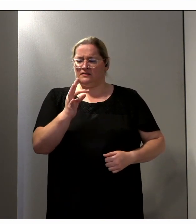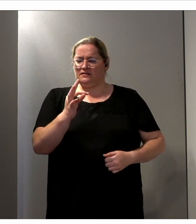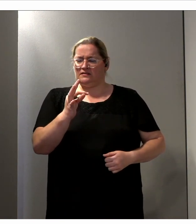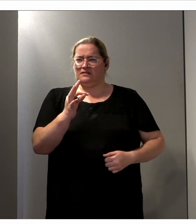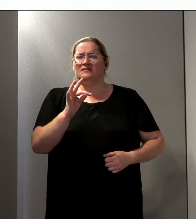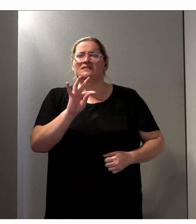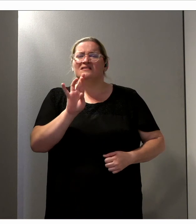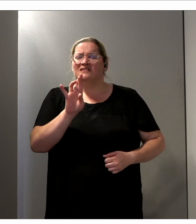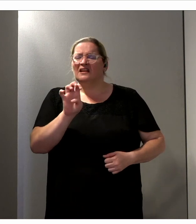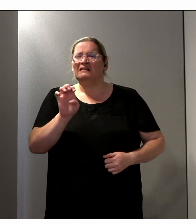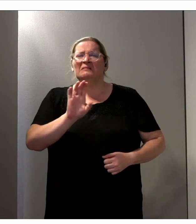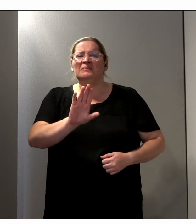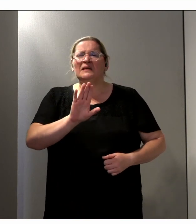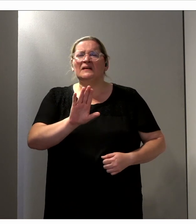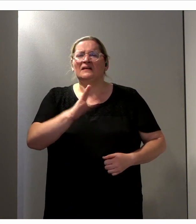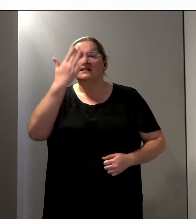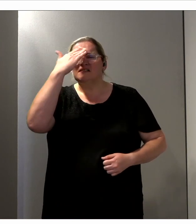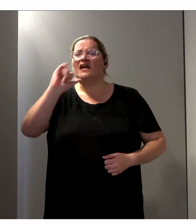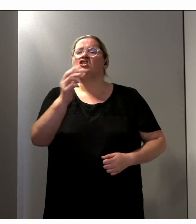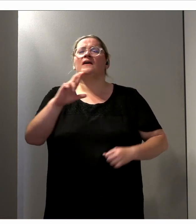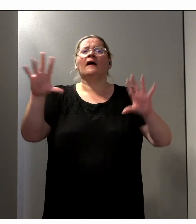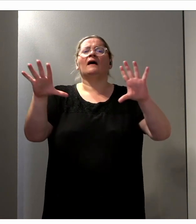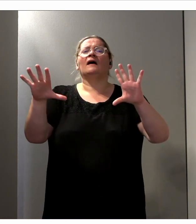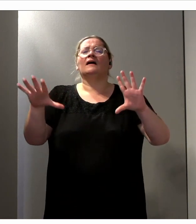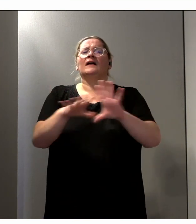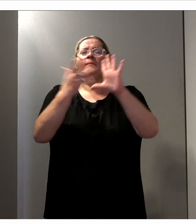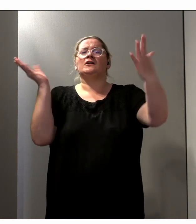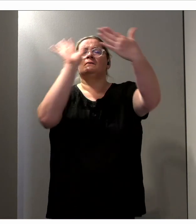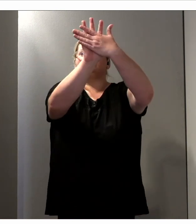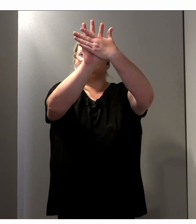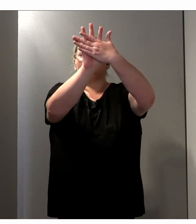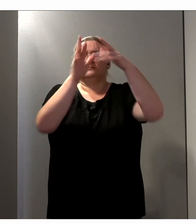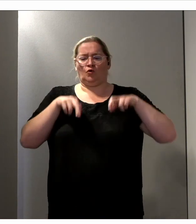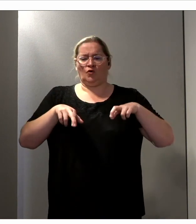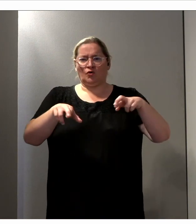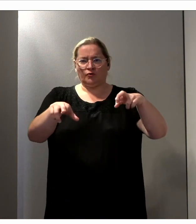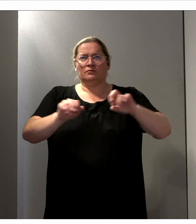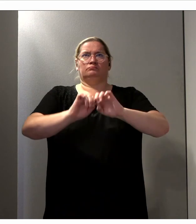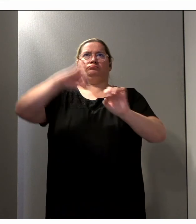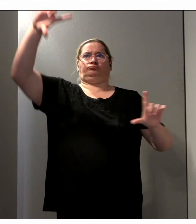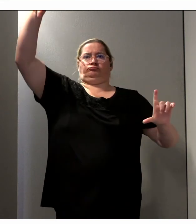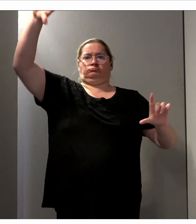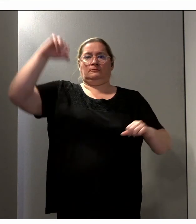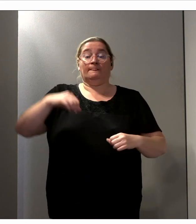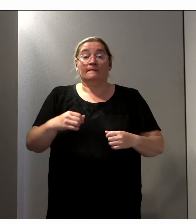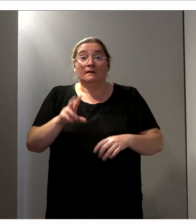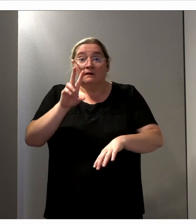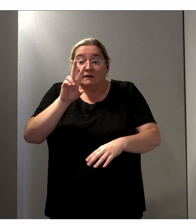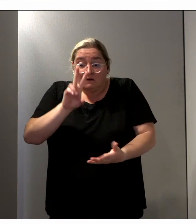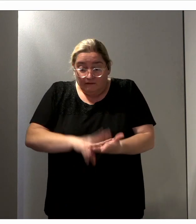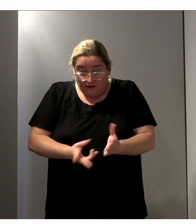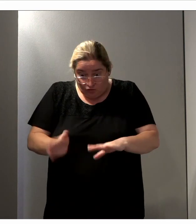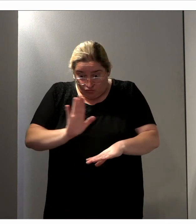Street Art JR. Bon, ça a été génial. C'est-à-dire